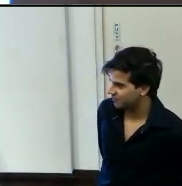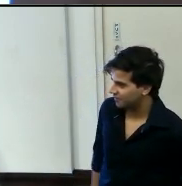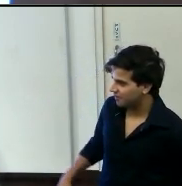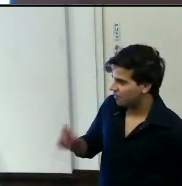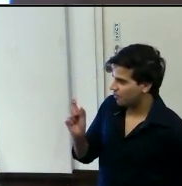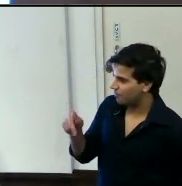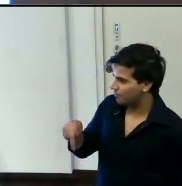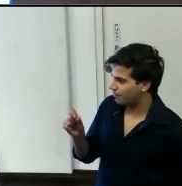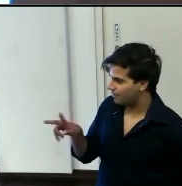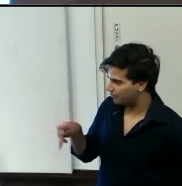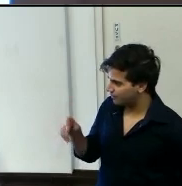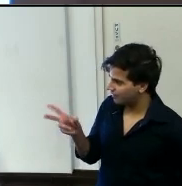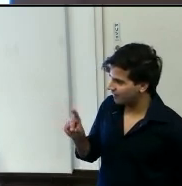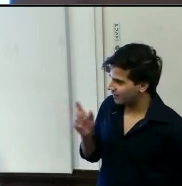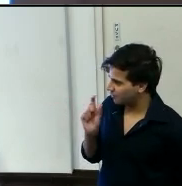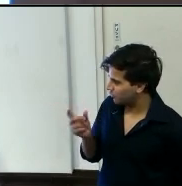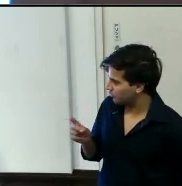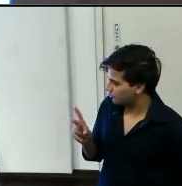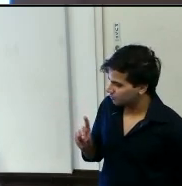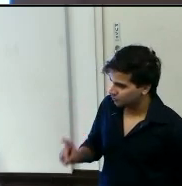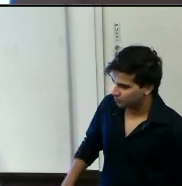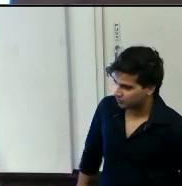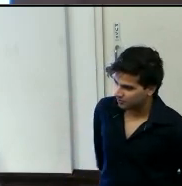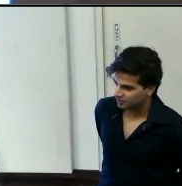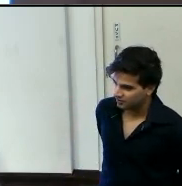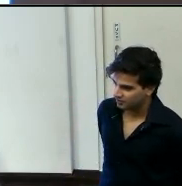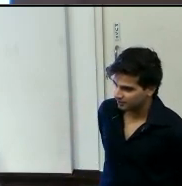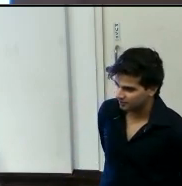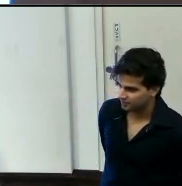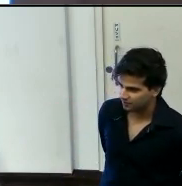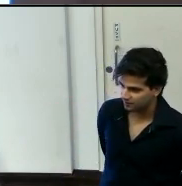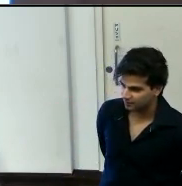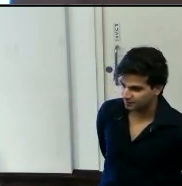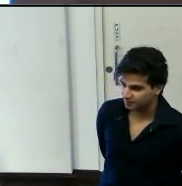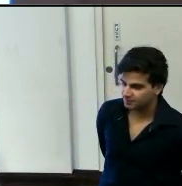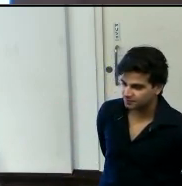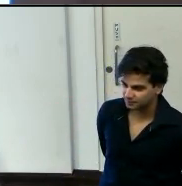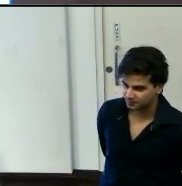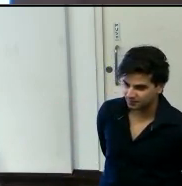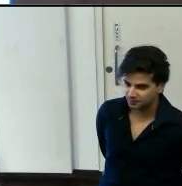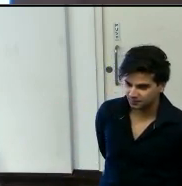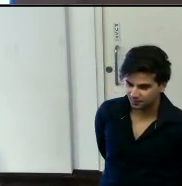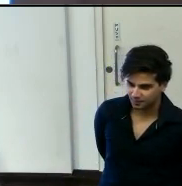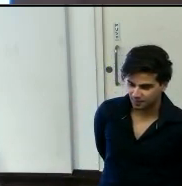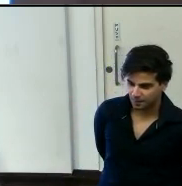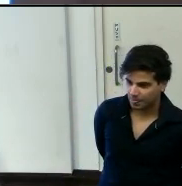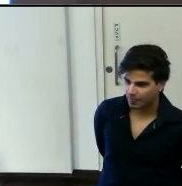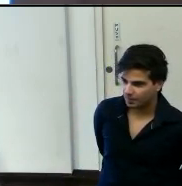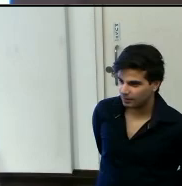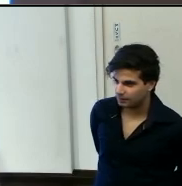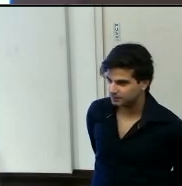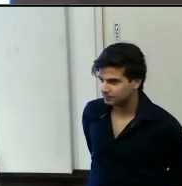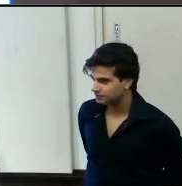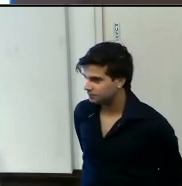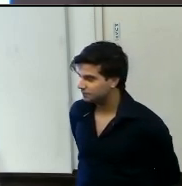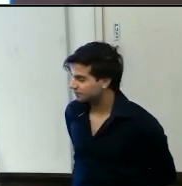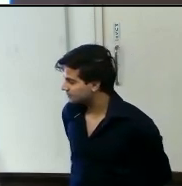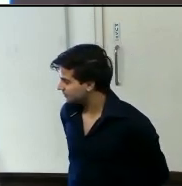ಸೊ ವರ್ಕ್ ಶುರು ಮಾಡಿದಾಗ ಇದೇ ರೀತಿಯಲ್ಲಿ ಮುಗಿಯತ್ತೆ ಅಂತ ಒಂದು ಇದಿರೋದಿಲ್ಲ. ಮಾಡ್ತಾ ಮಾಡ್ತಾ ಮಾಡ್ತಾ